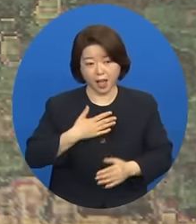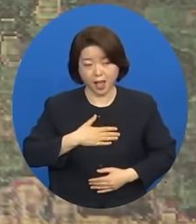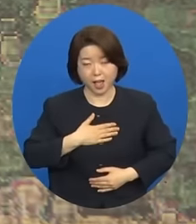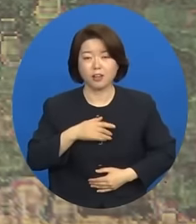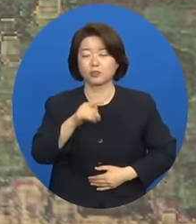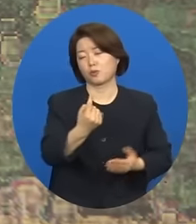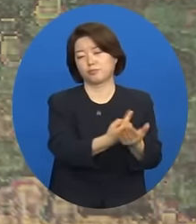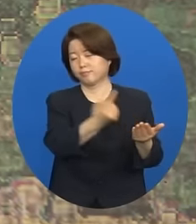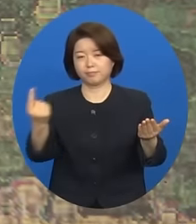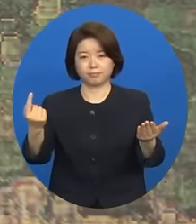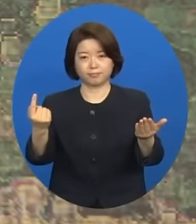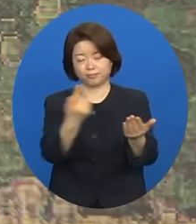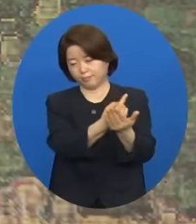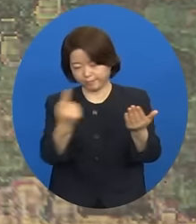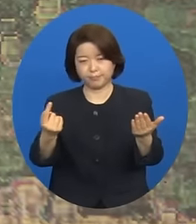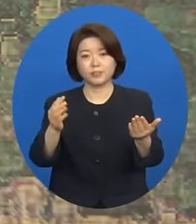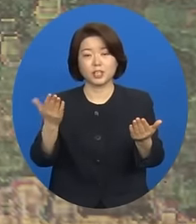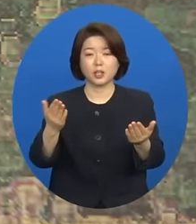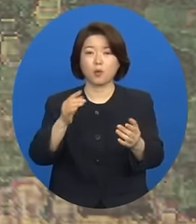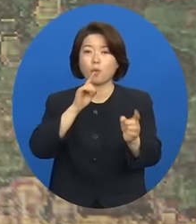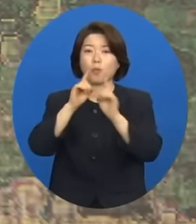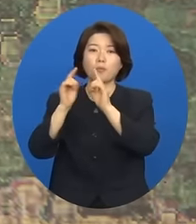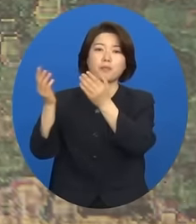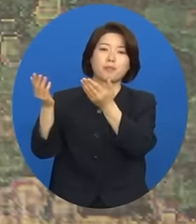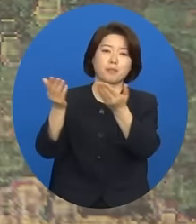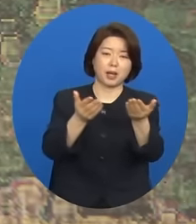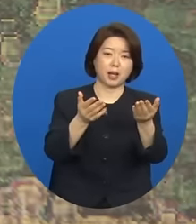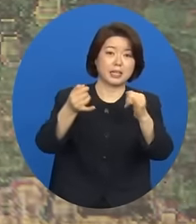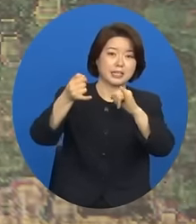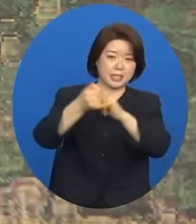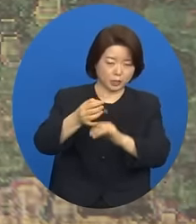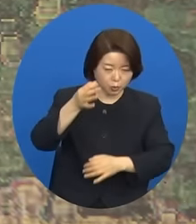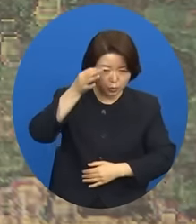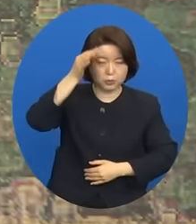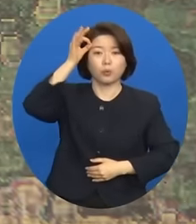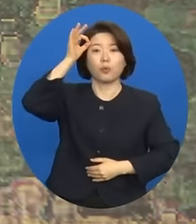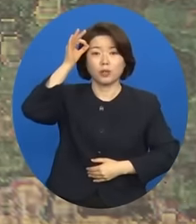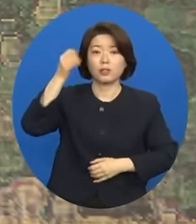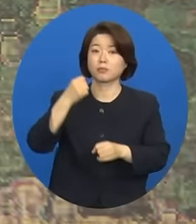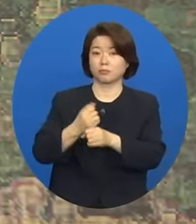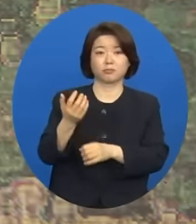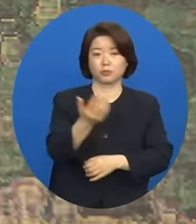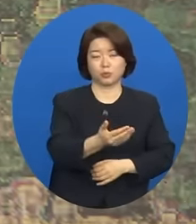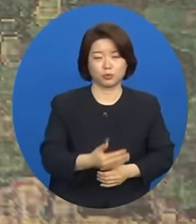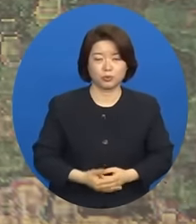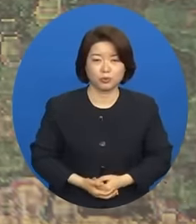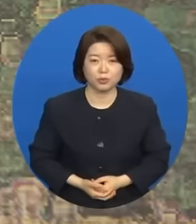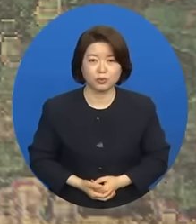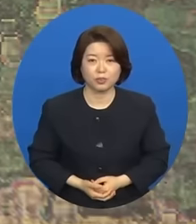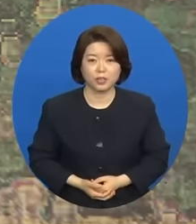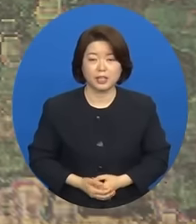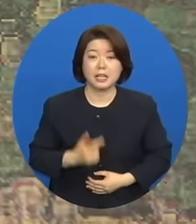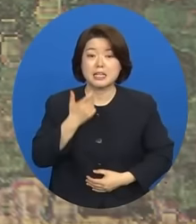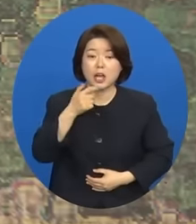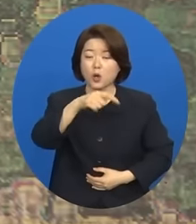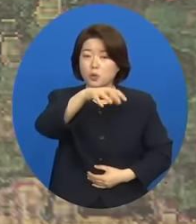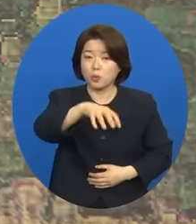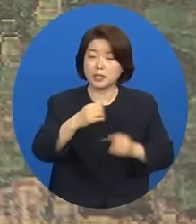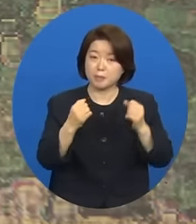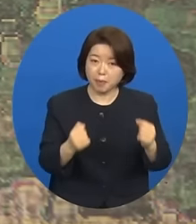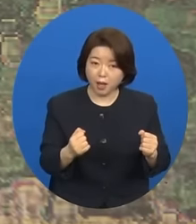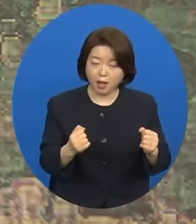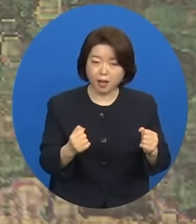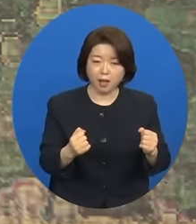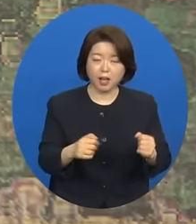돼. 넌 떠나야 된다라고 하나님은 약속을 다시 상기시켜주는 거예요. 야곱이 그곳에 있는 동안 바단